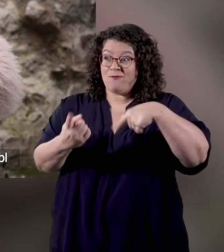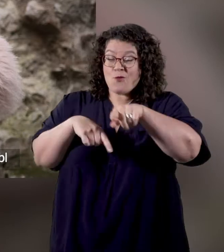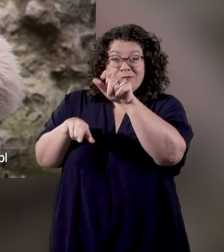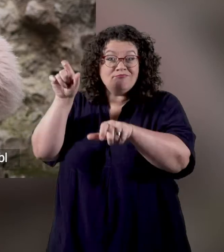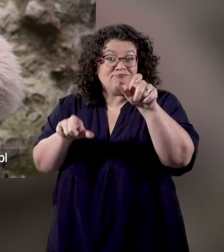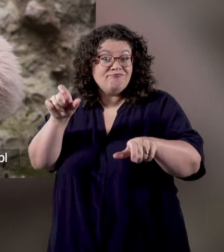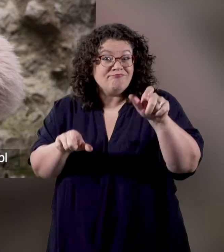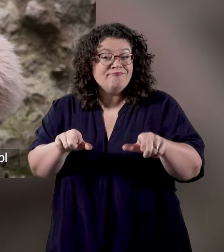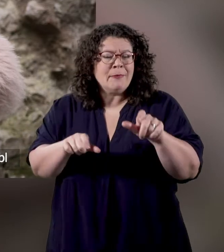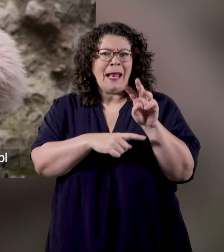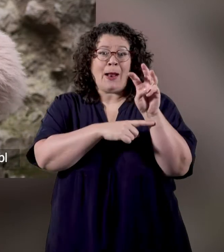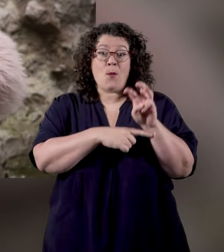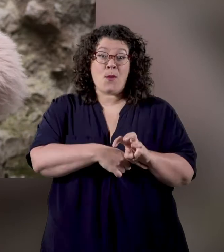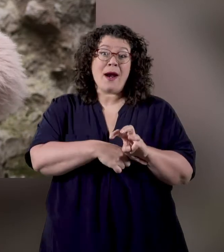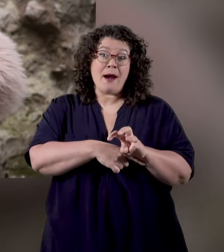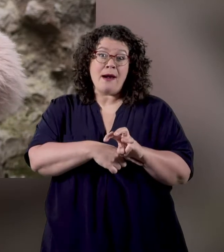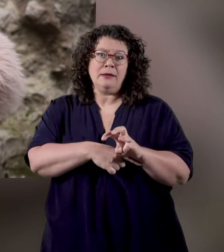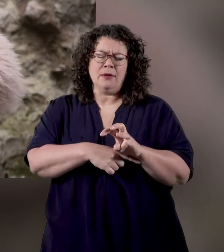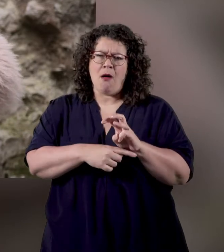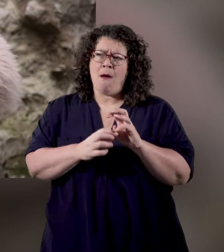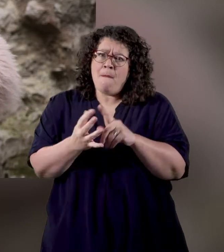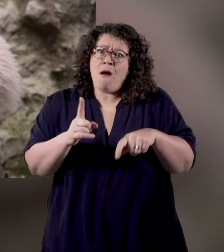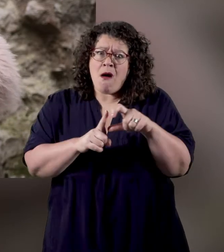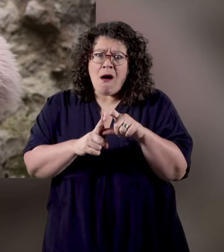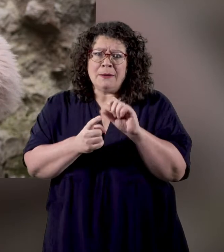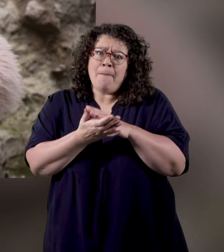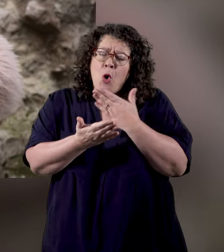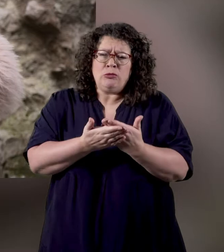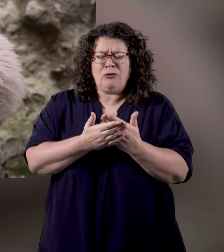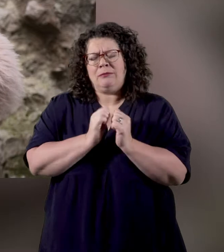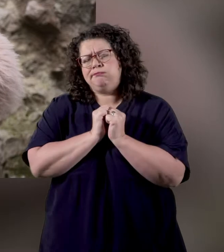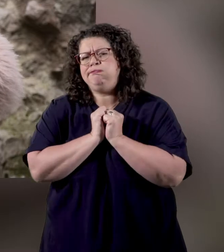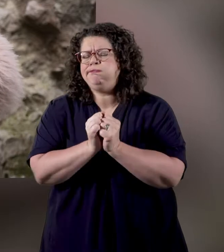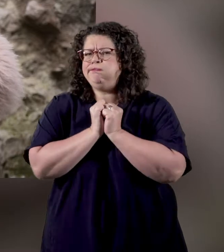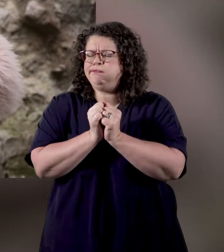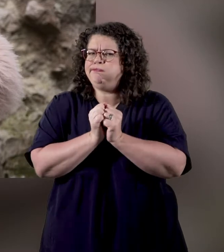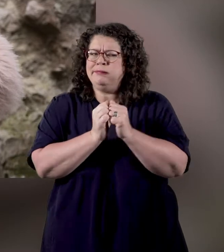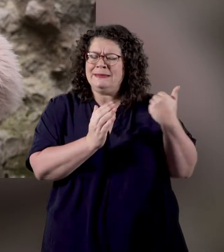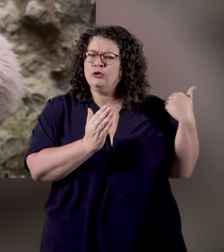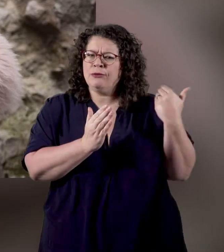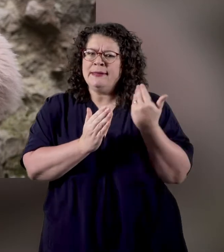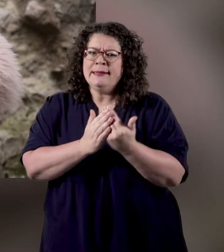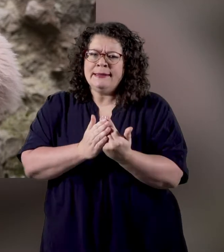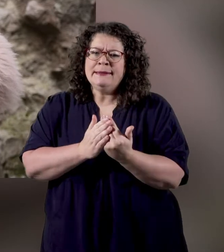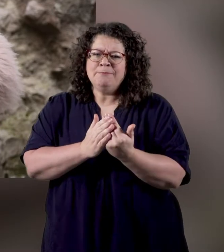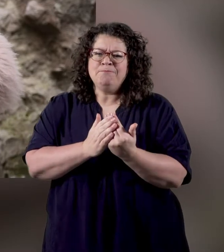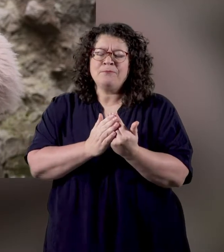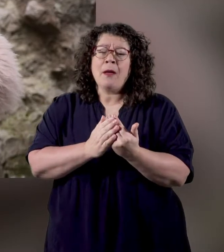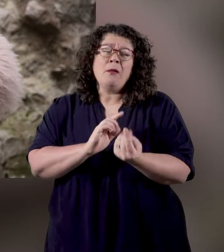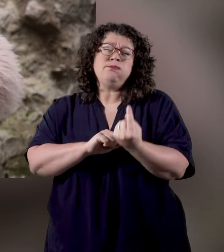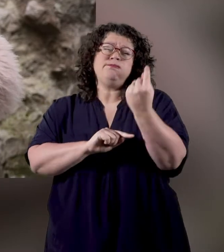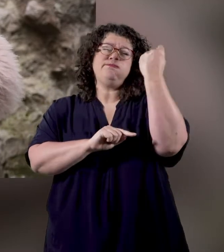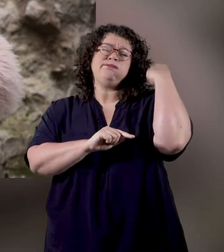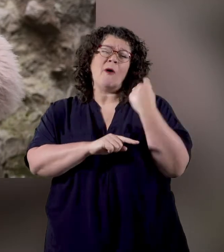hefyd yn ei perfformio nhw I bobl. Ac yn Hymru, mae gan beirdd a barddoniaeth lle sanctaidd yn